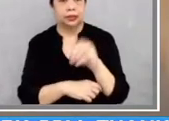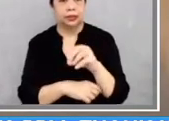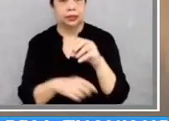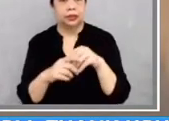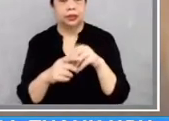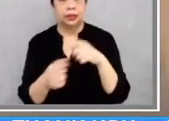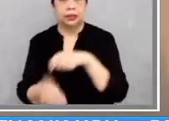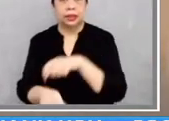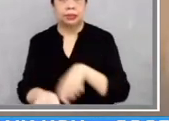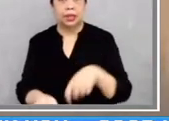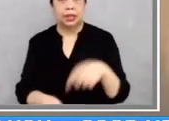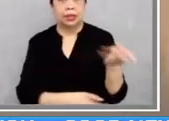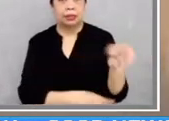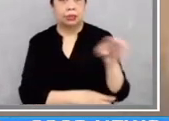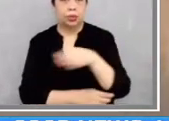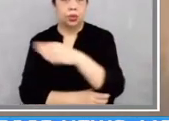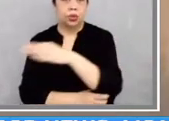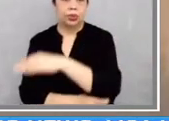Tagbilaran, Bohol.